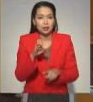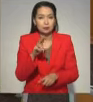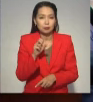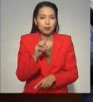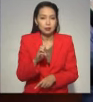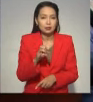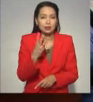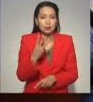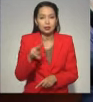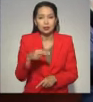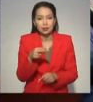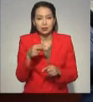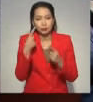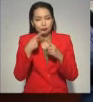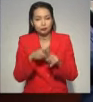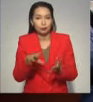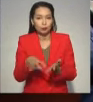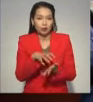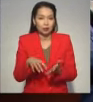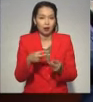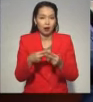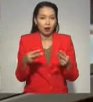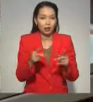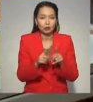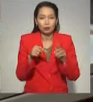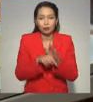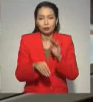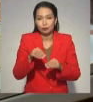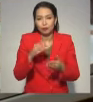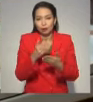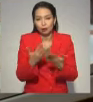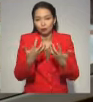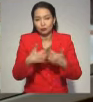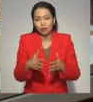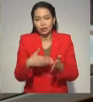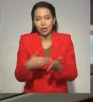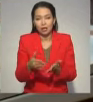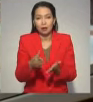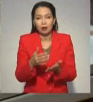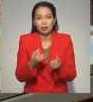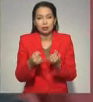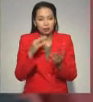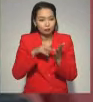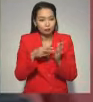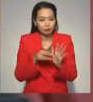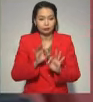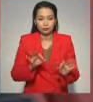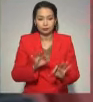3D индустриялық принтер, теңдестірілген құрамы бар функционалды сары май жобалары таныстырылды.